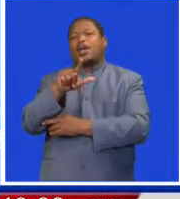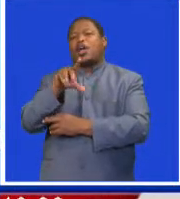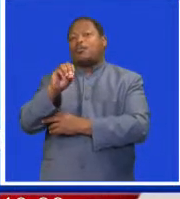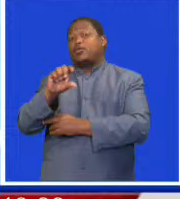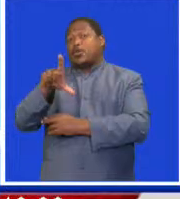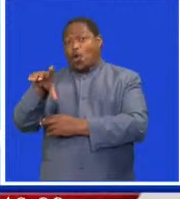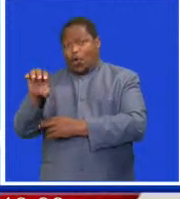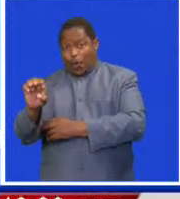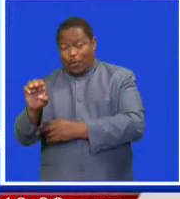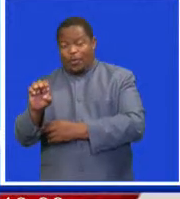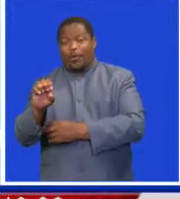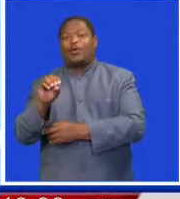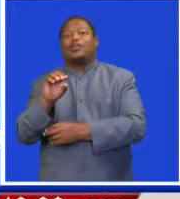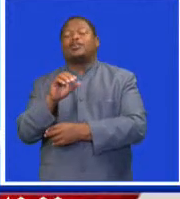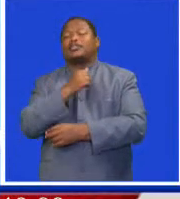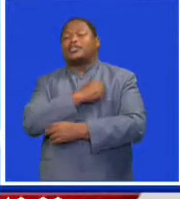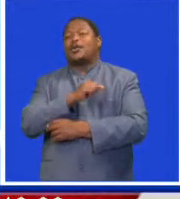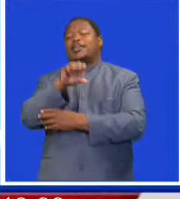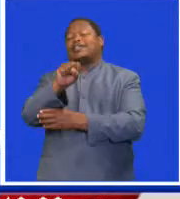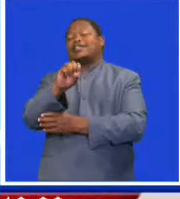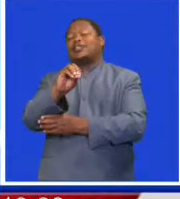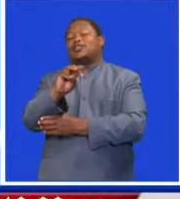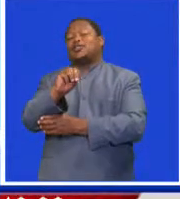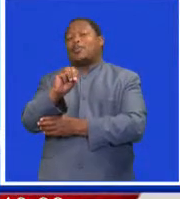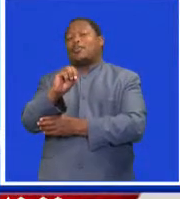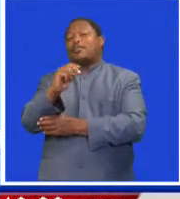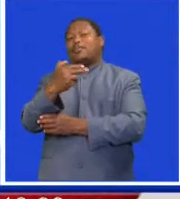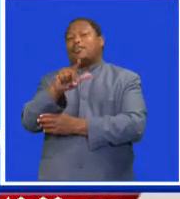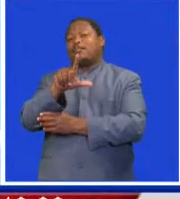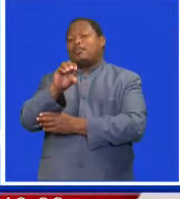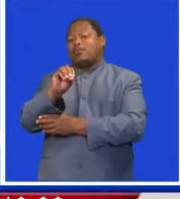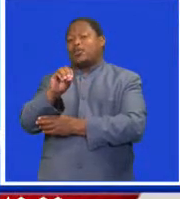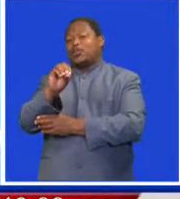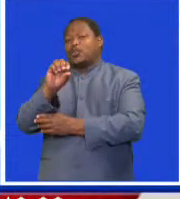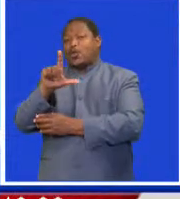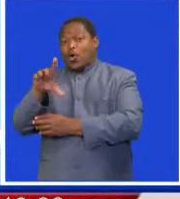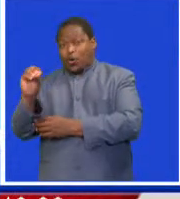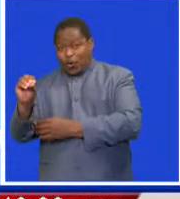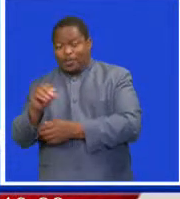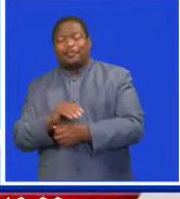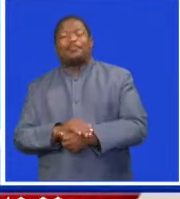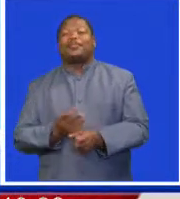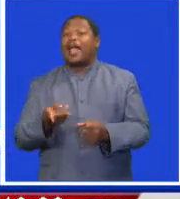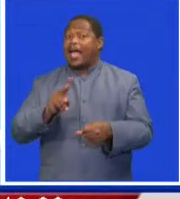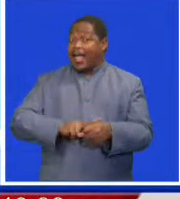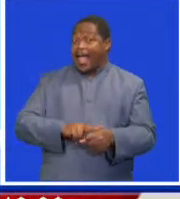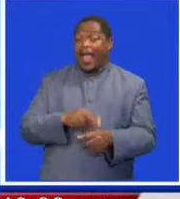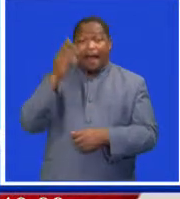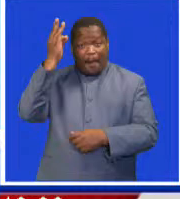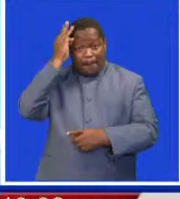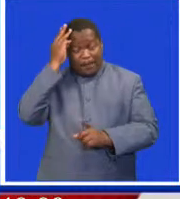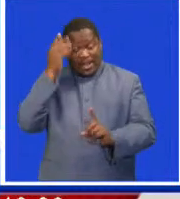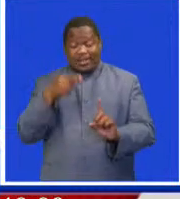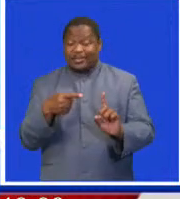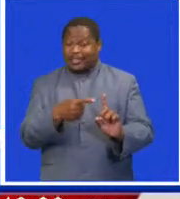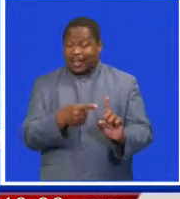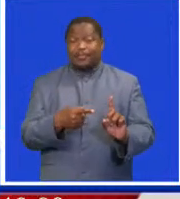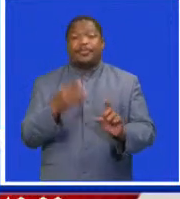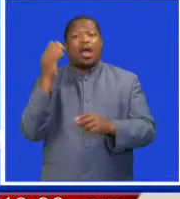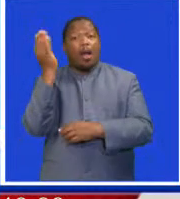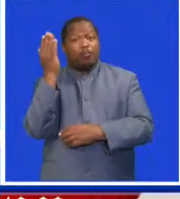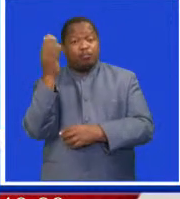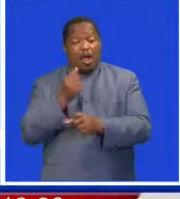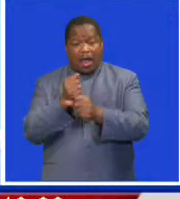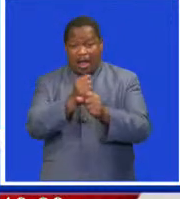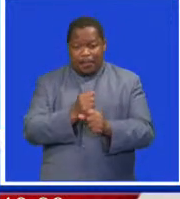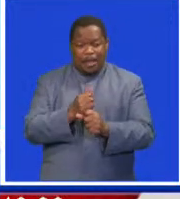tindzaba liphetheka be emaswati noma bekukhona tindzaba letingahambi kahle even kwateke ukuthi emaswati ede lapha afika tawuthandaza